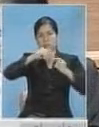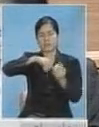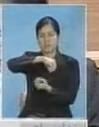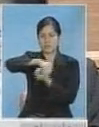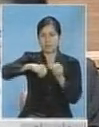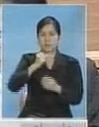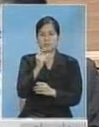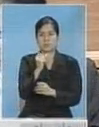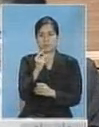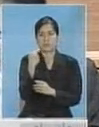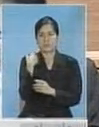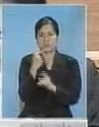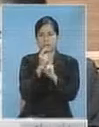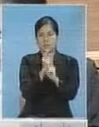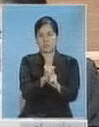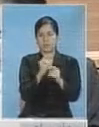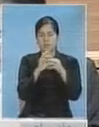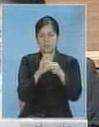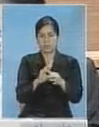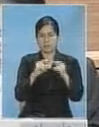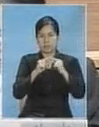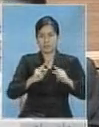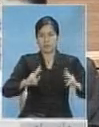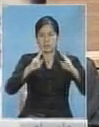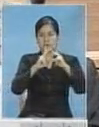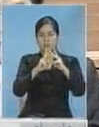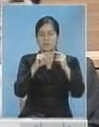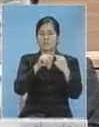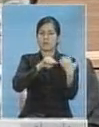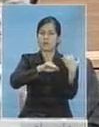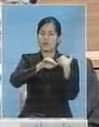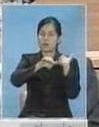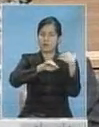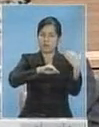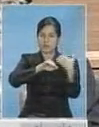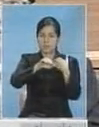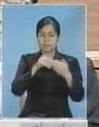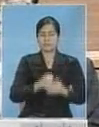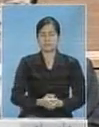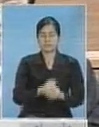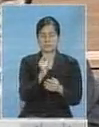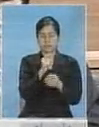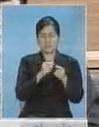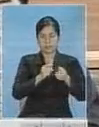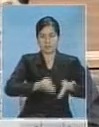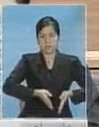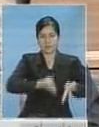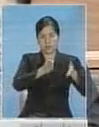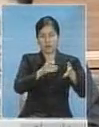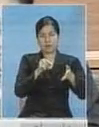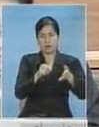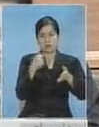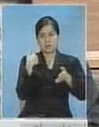าด้านเศรษฐกิจในเรื่องของคมนาคมหรือเปล่าไม่ว่าจะเป็นทางถนนที่เรียกว่าถนนเส้นอินโดจี